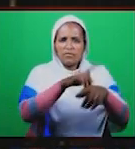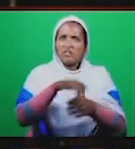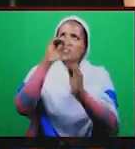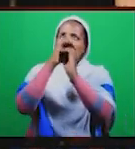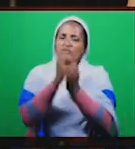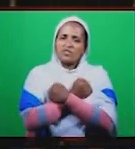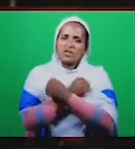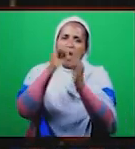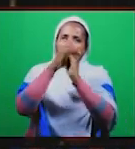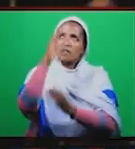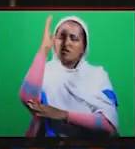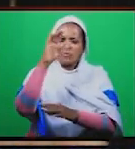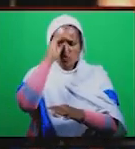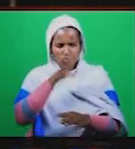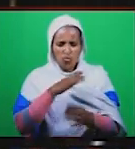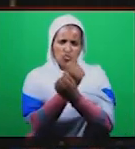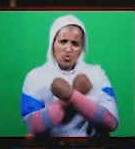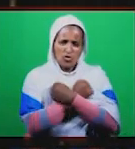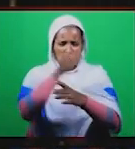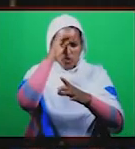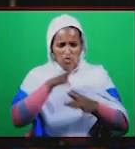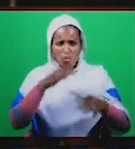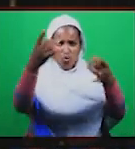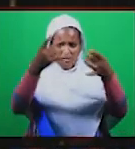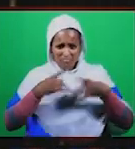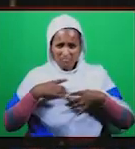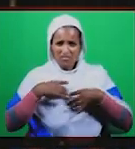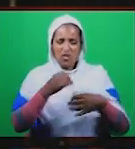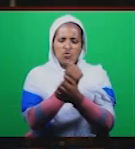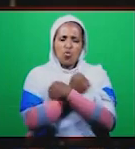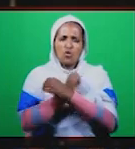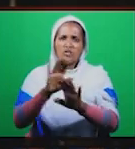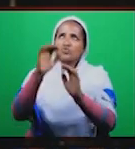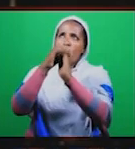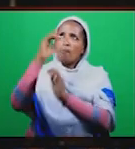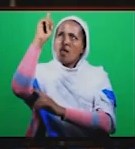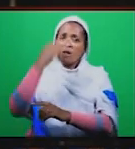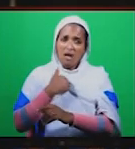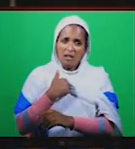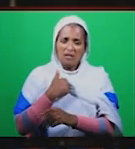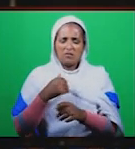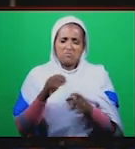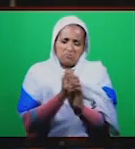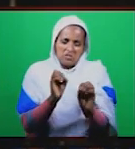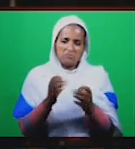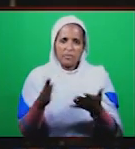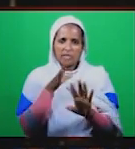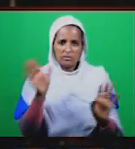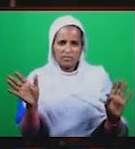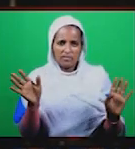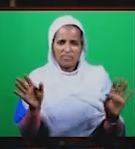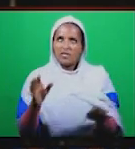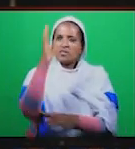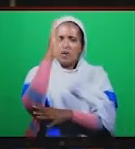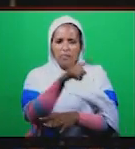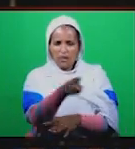እናም እናንተ ቅዱስ ብፁዕ አባታችን እንዳሉት በቀለኞች አትሁኑ። የፍቅር አምላክ ነውና አምላካችሁ ሰዎችን ውደዱ። ሰዎች